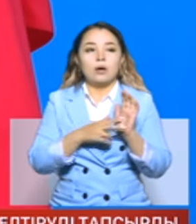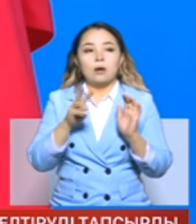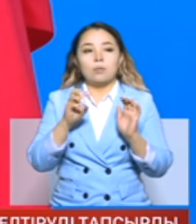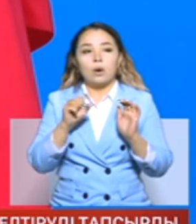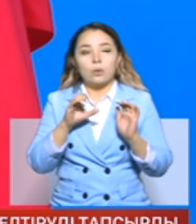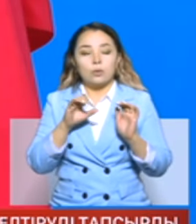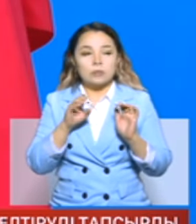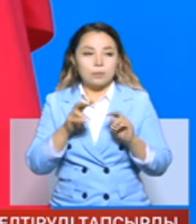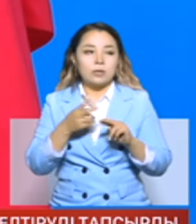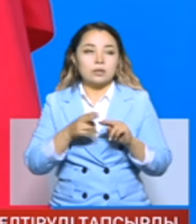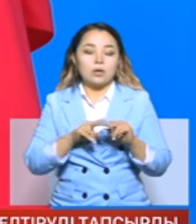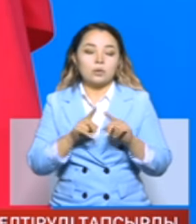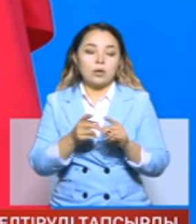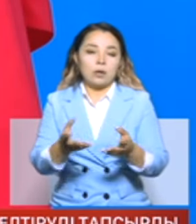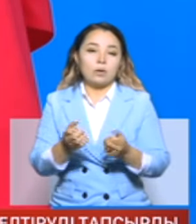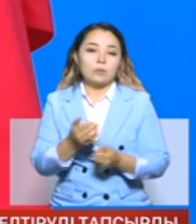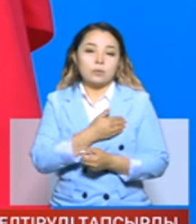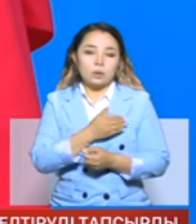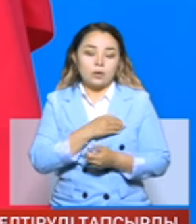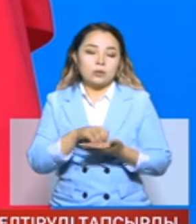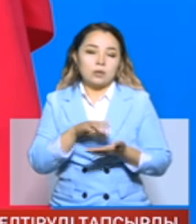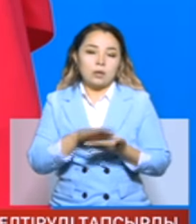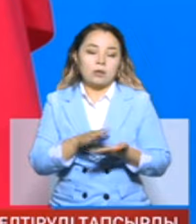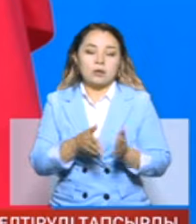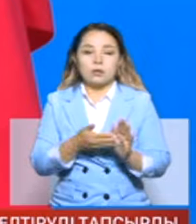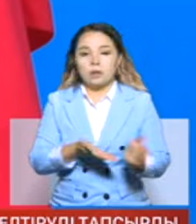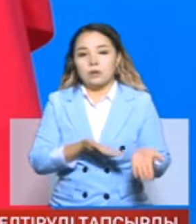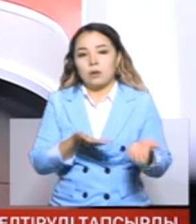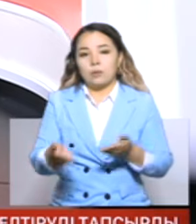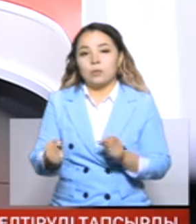соңғы қабылдау. Жазыламын деушілер болса, есік ашық.